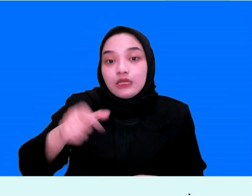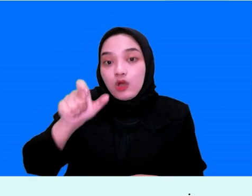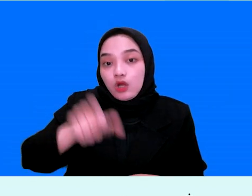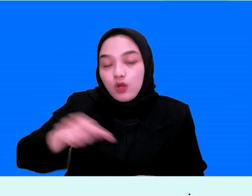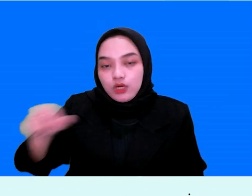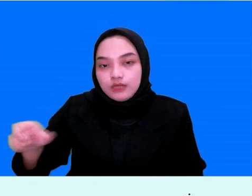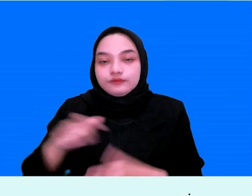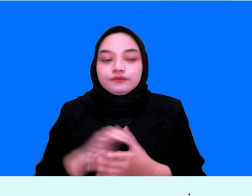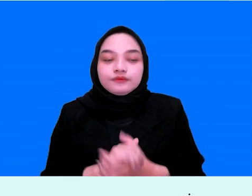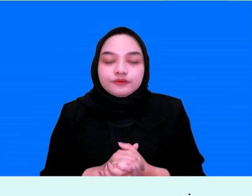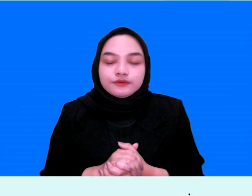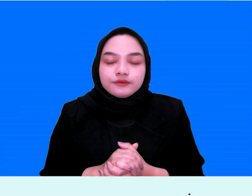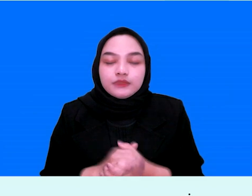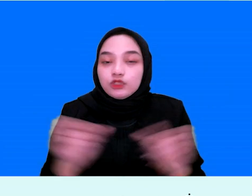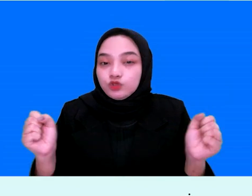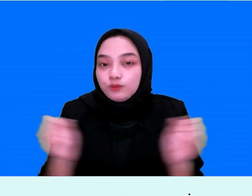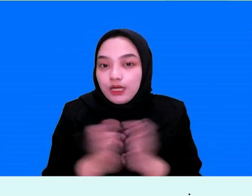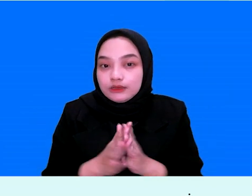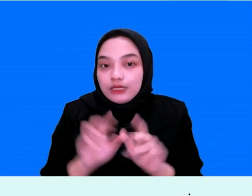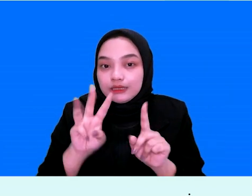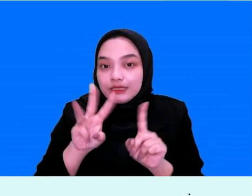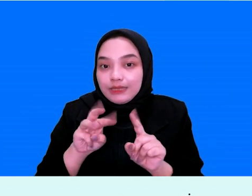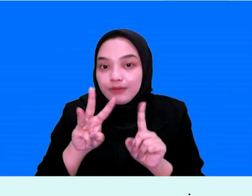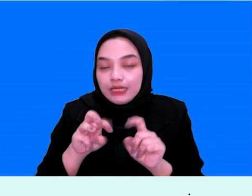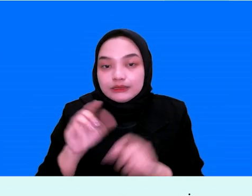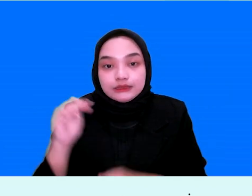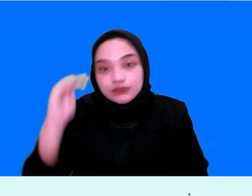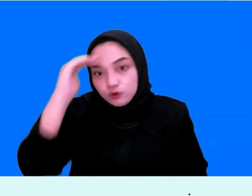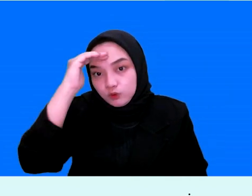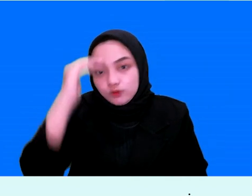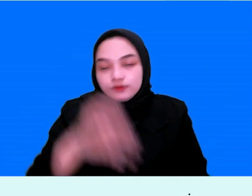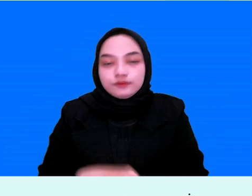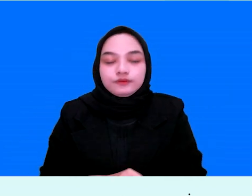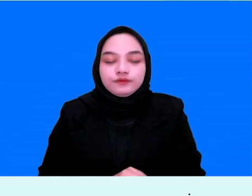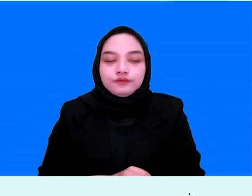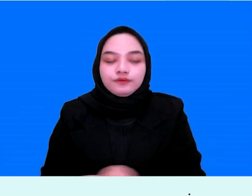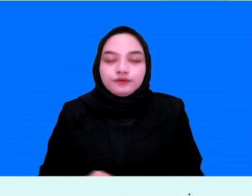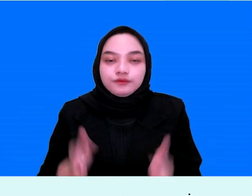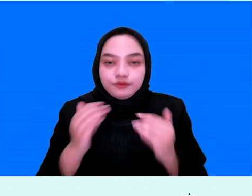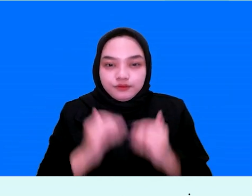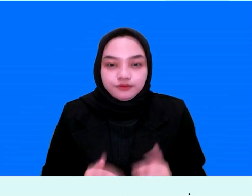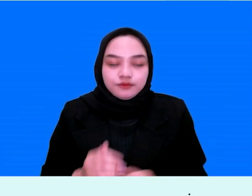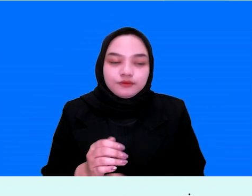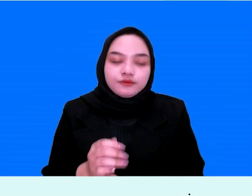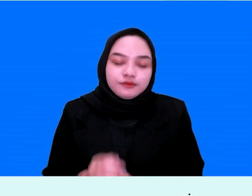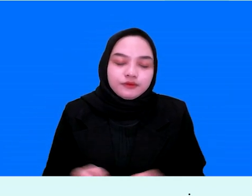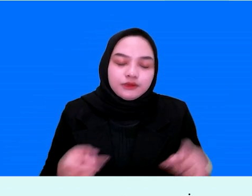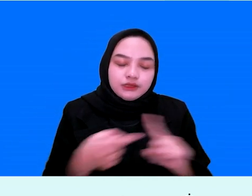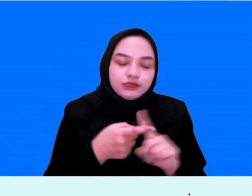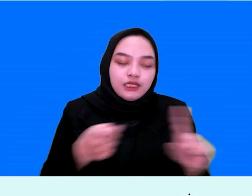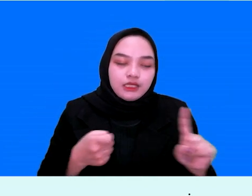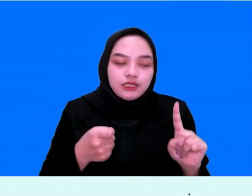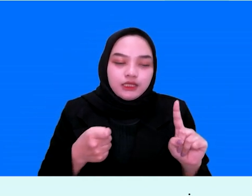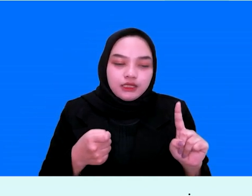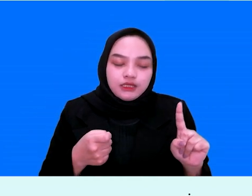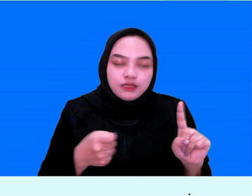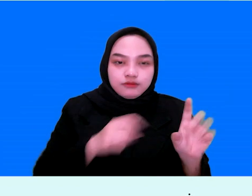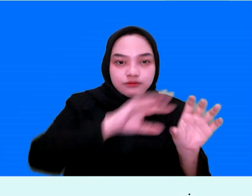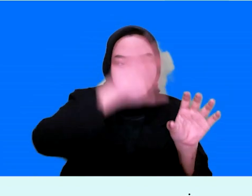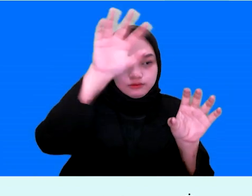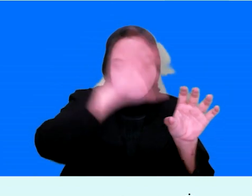oleh pengguna gitu ya. Dan itu jumlahnya ada 13 isu. Boleh lanjut? Nah, dari